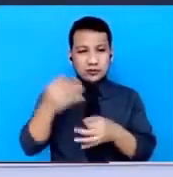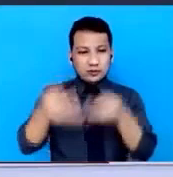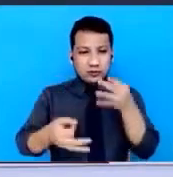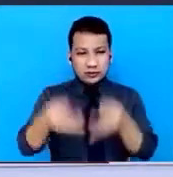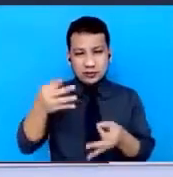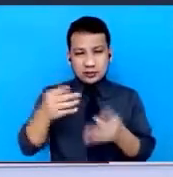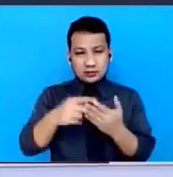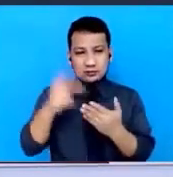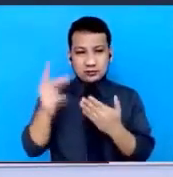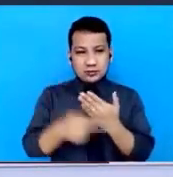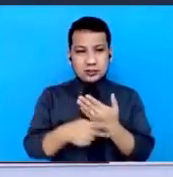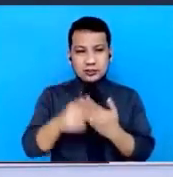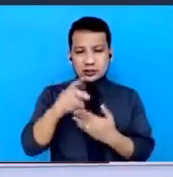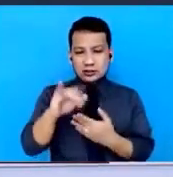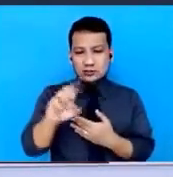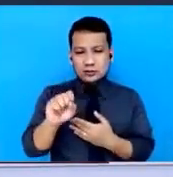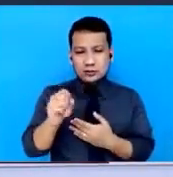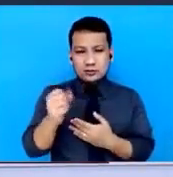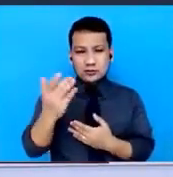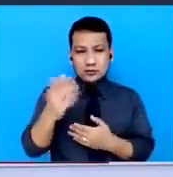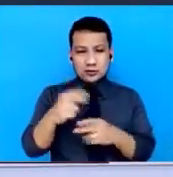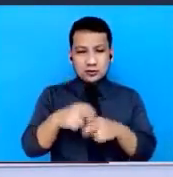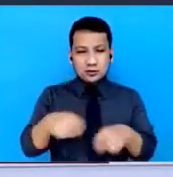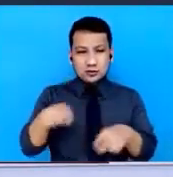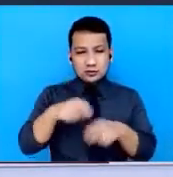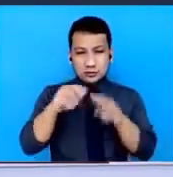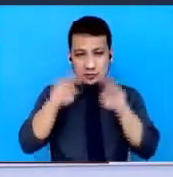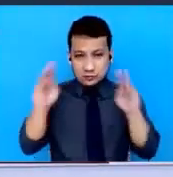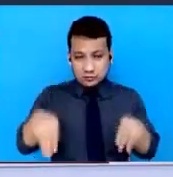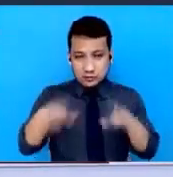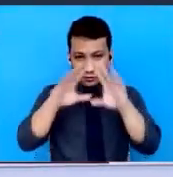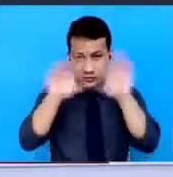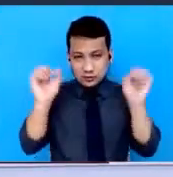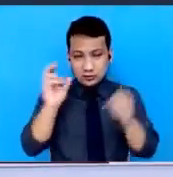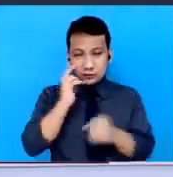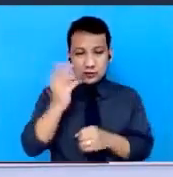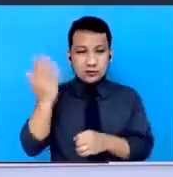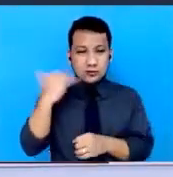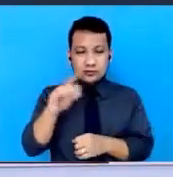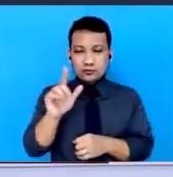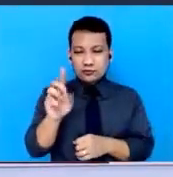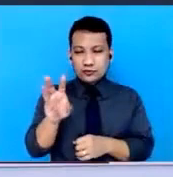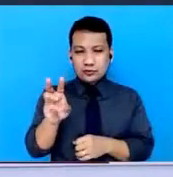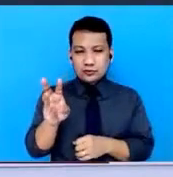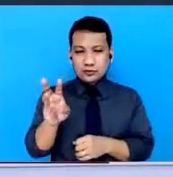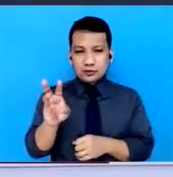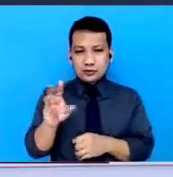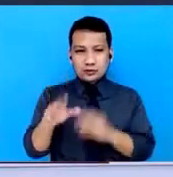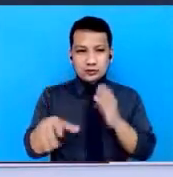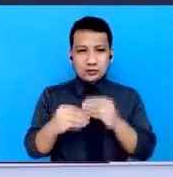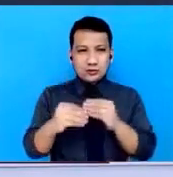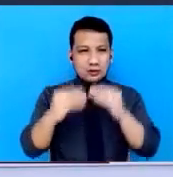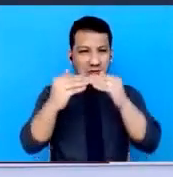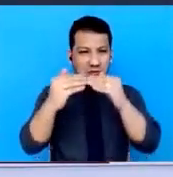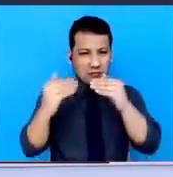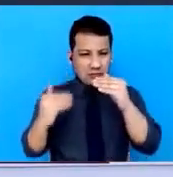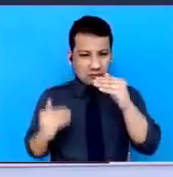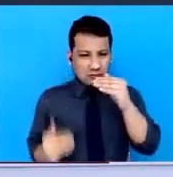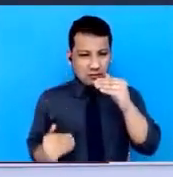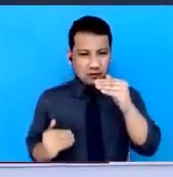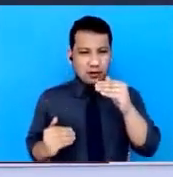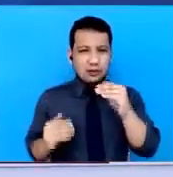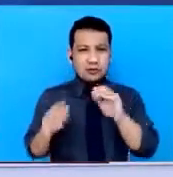Index. Simula nang maupo sa Malacañang si Pangulong Duterte noong 2016, doble po ang binaba sa pwesto ng